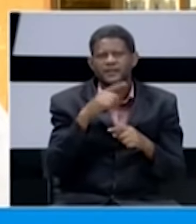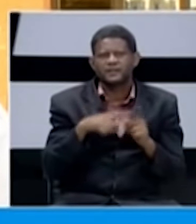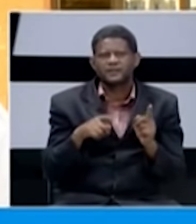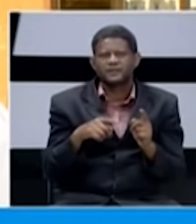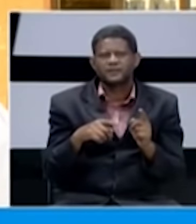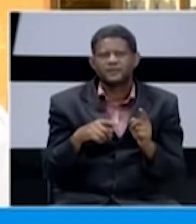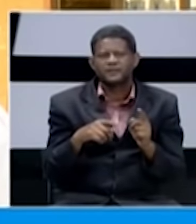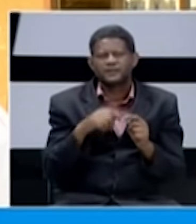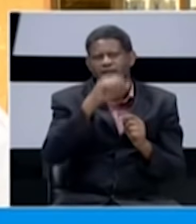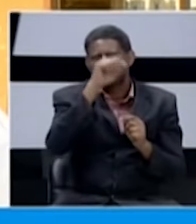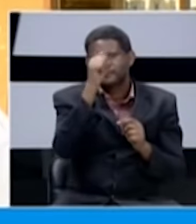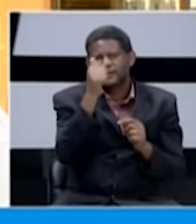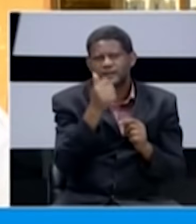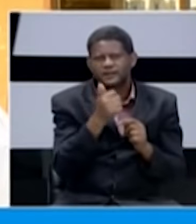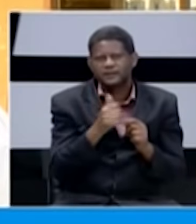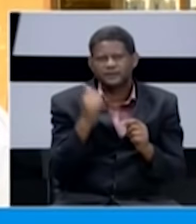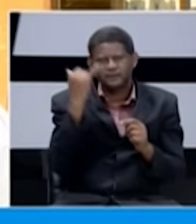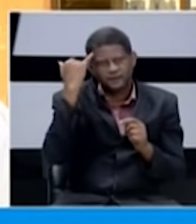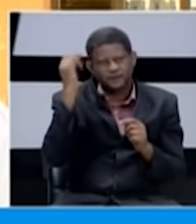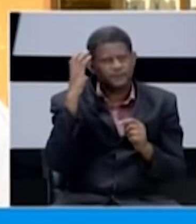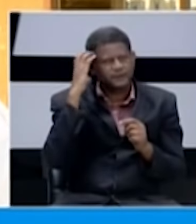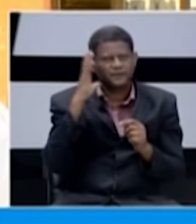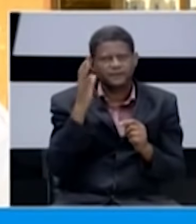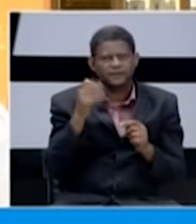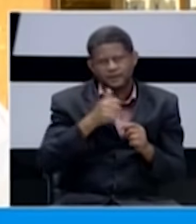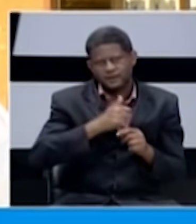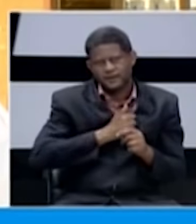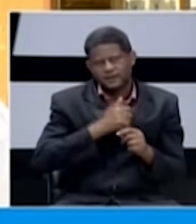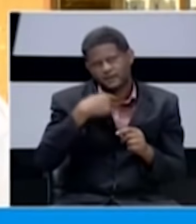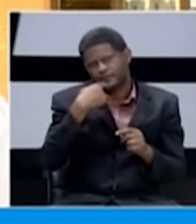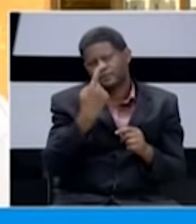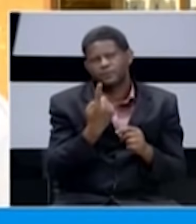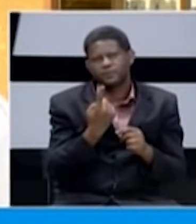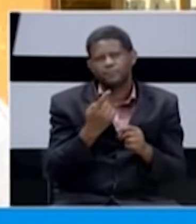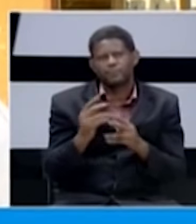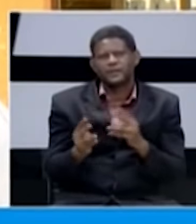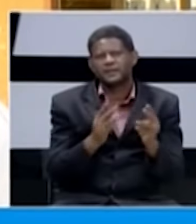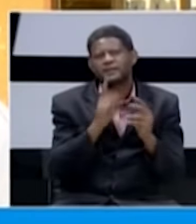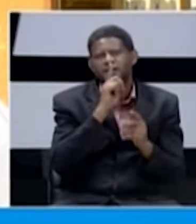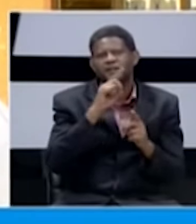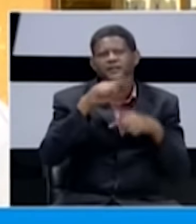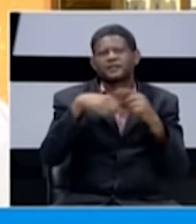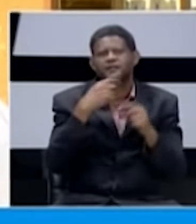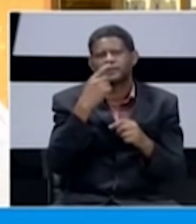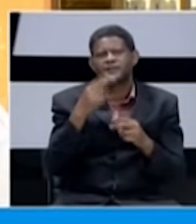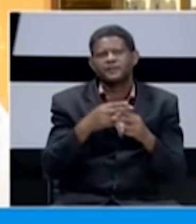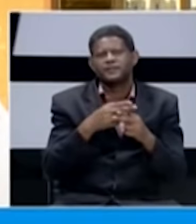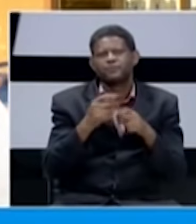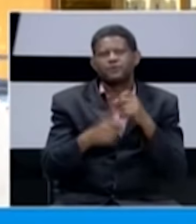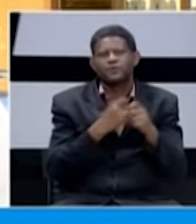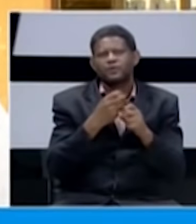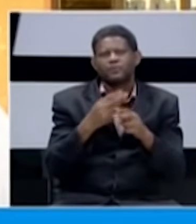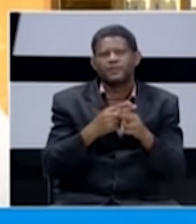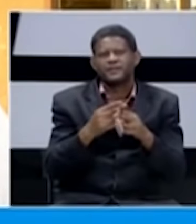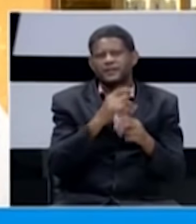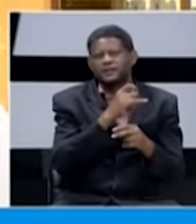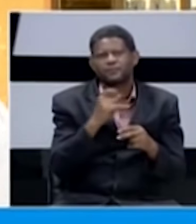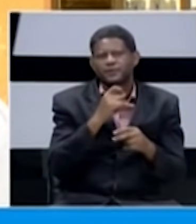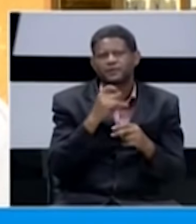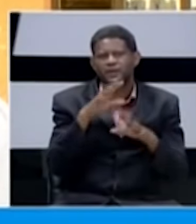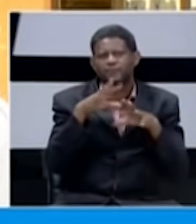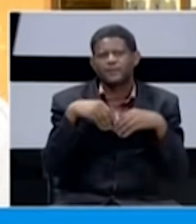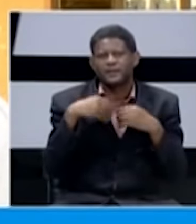نيمان حساب عيسان أنا بزور خوا من قد يأخذ زولجن أدمي محتار ينبر أبلنا تون جلوا مرت